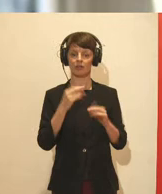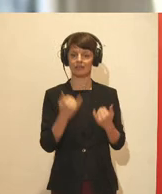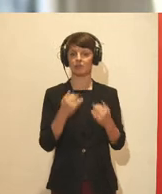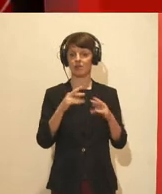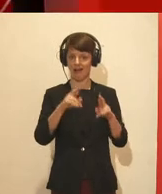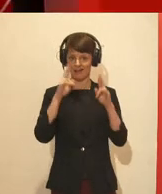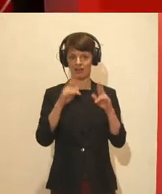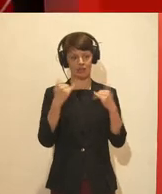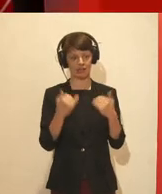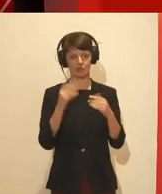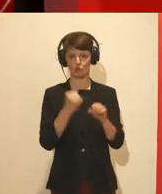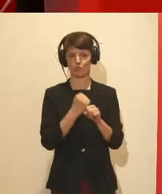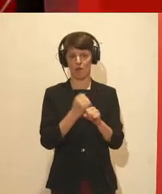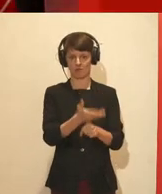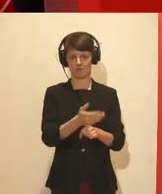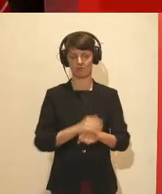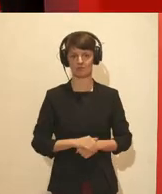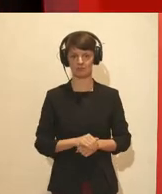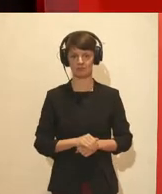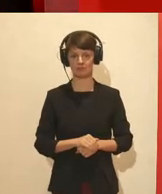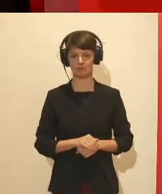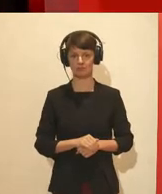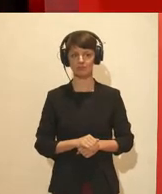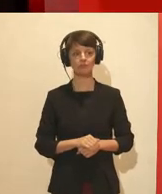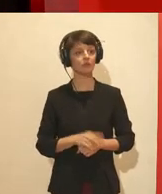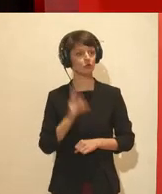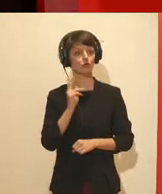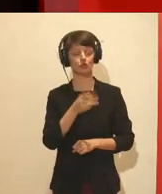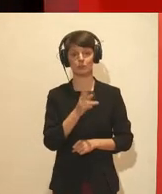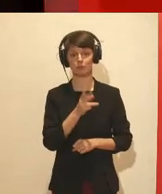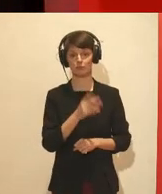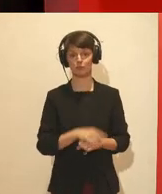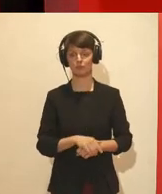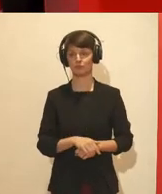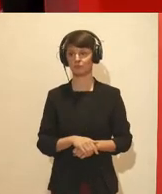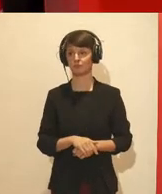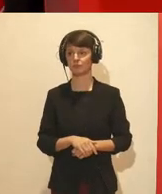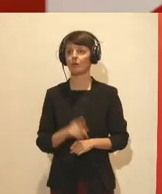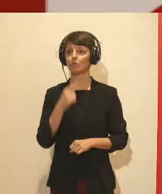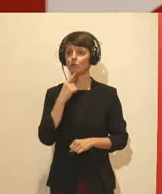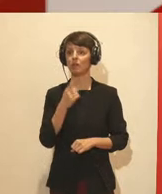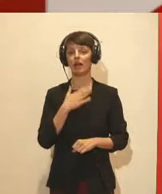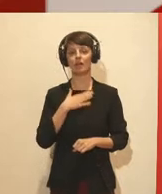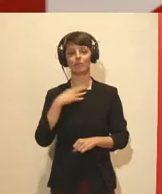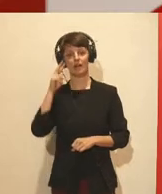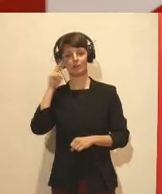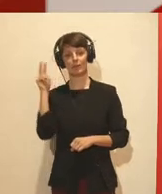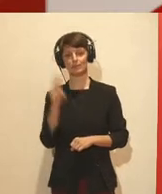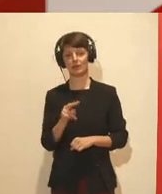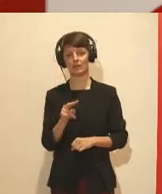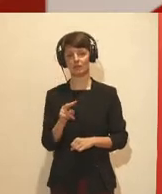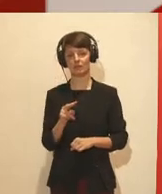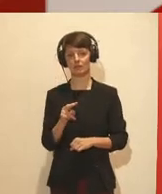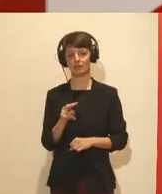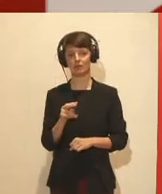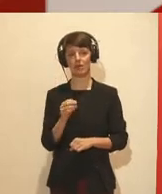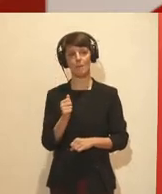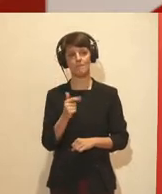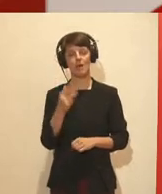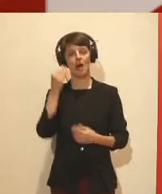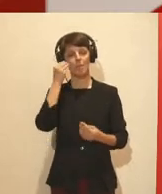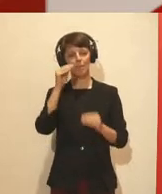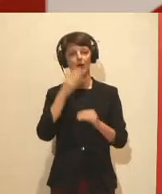bitte ja ich stimme zu und will sagen das wird mir einfach ein paar bemerkungen